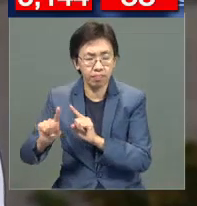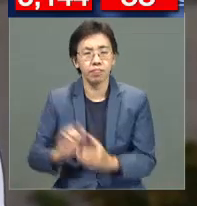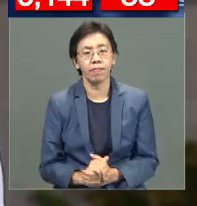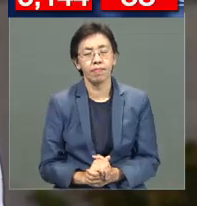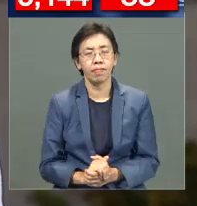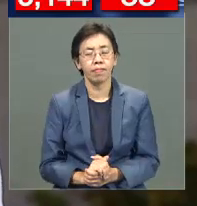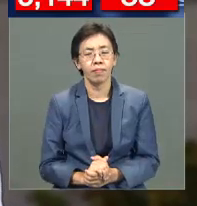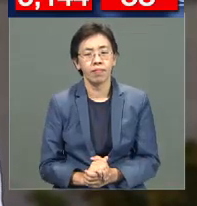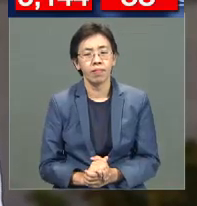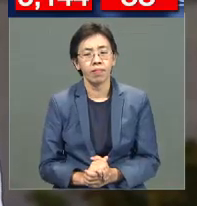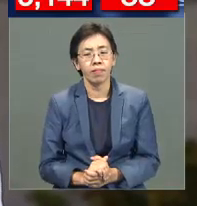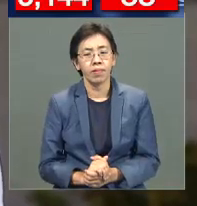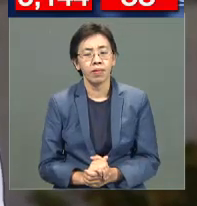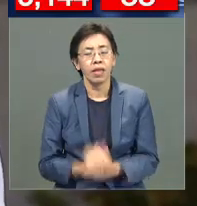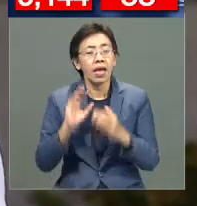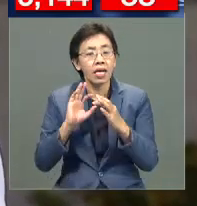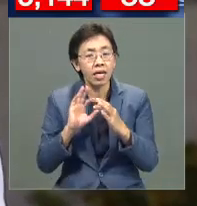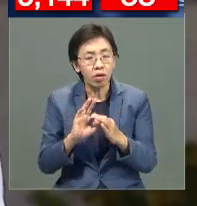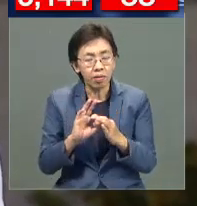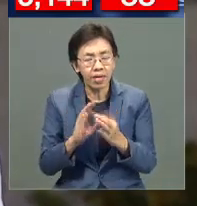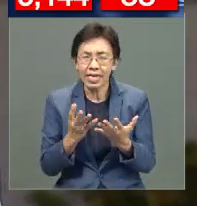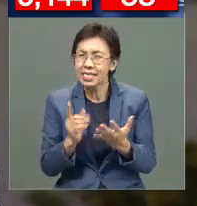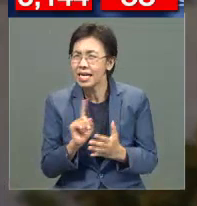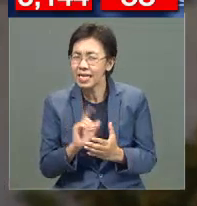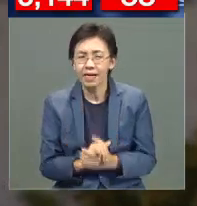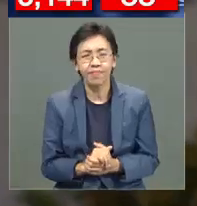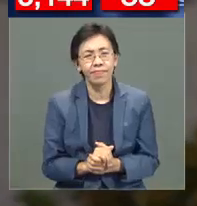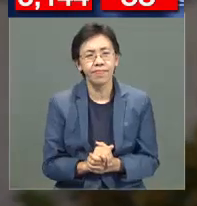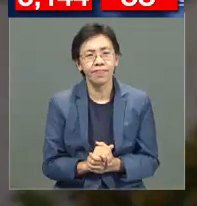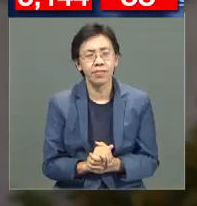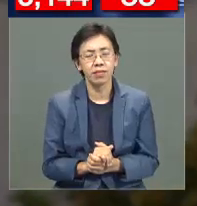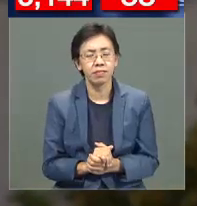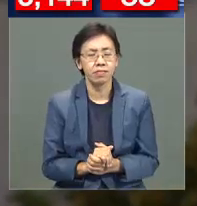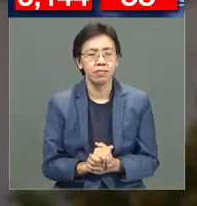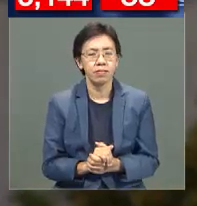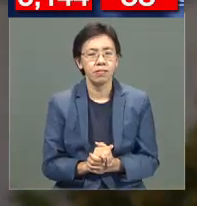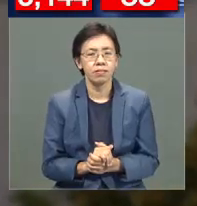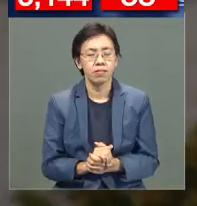ป็นเรื่องของเขาเรียกอะไรสร้างสรรค์